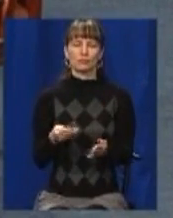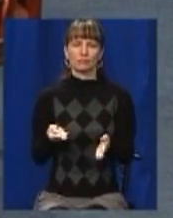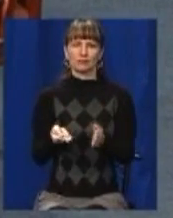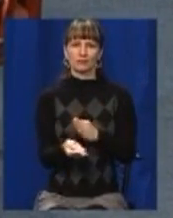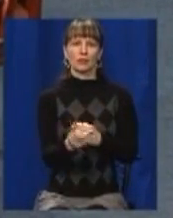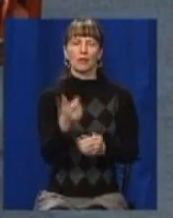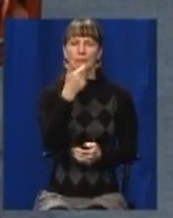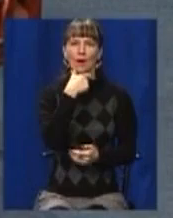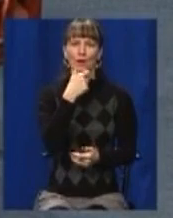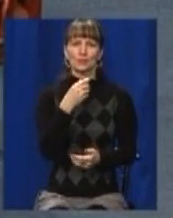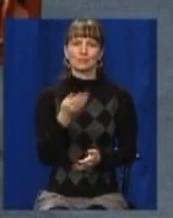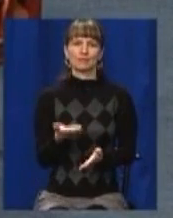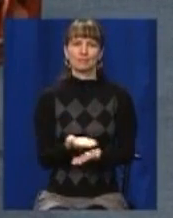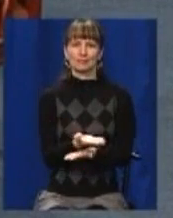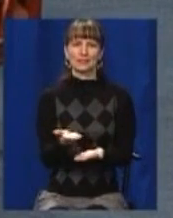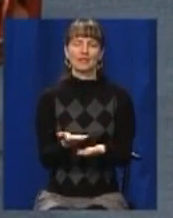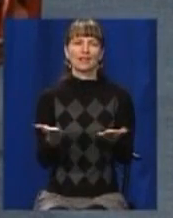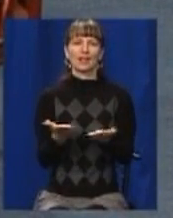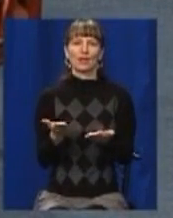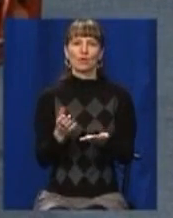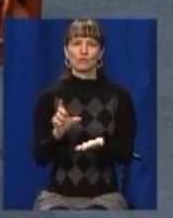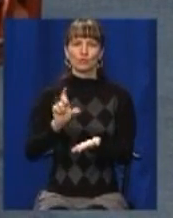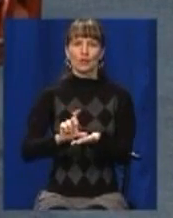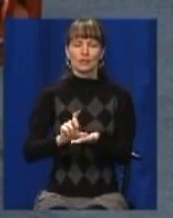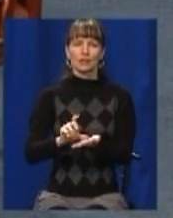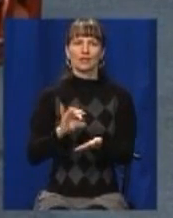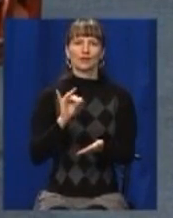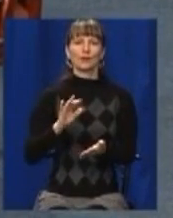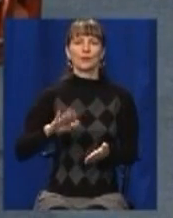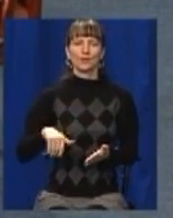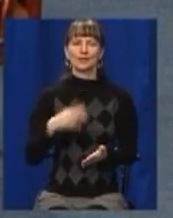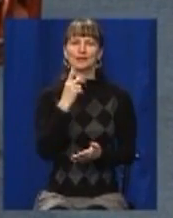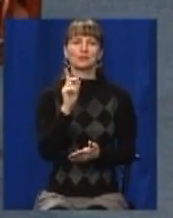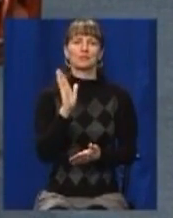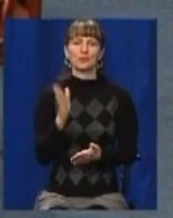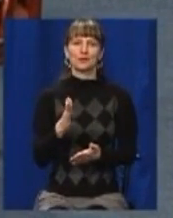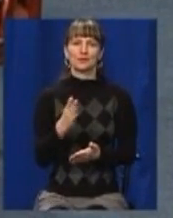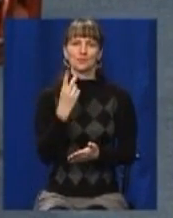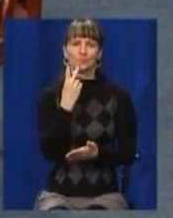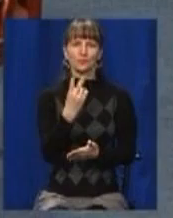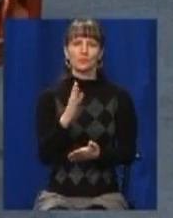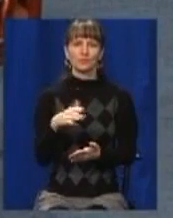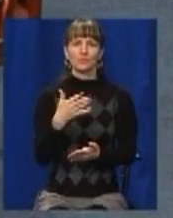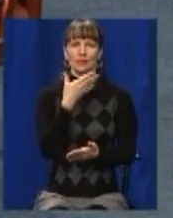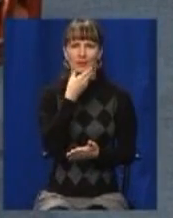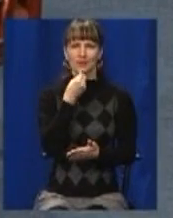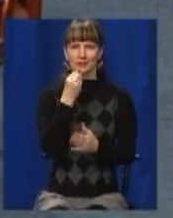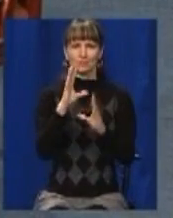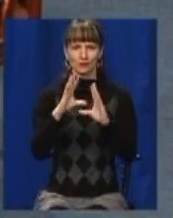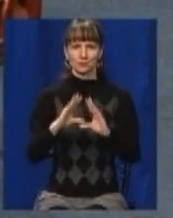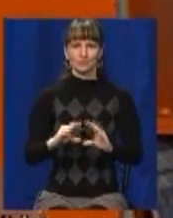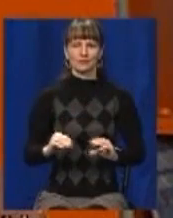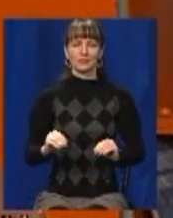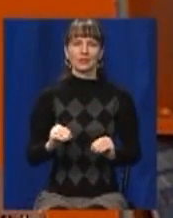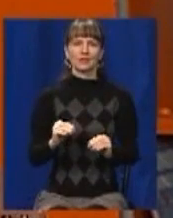туди морозиво, підставити якусь там, я не знаю, кружечку, чашечку і нехай дивитися, що буде відбуватися. До речі, воно красиво там тане у мікроволновці